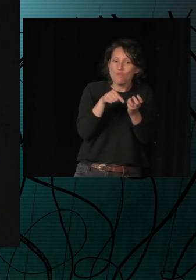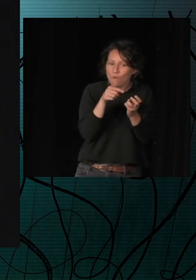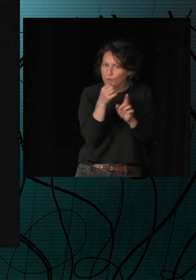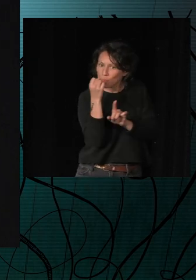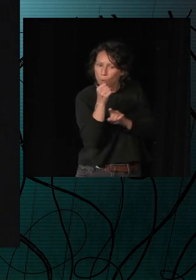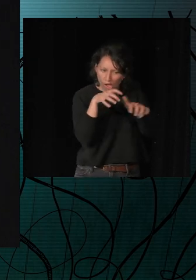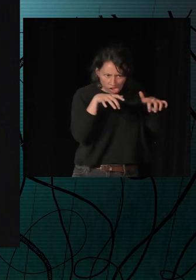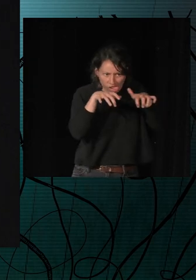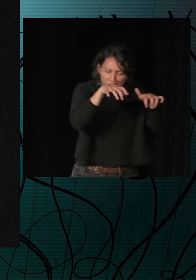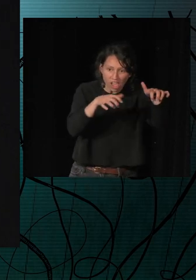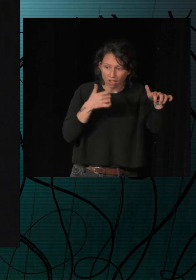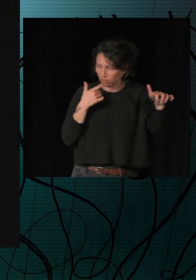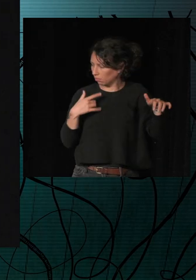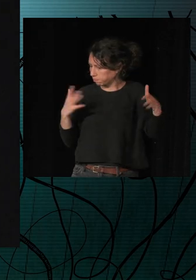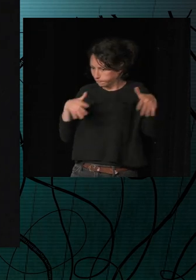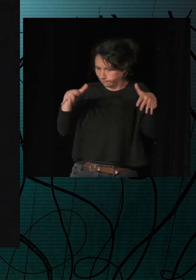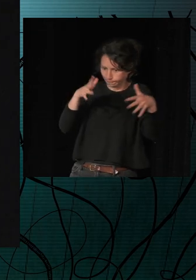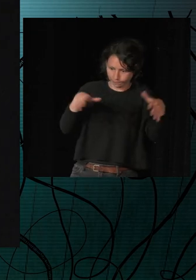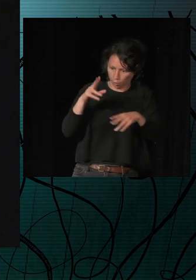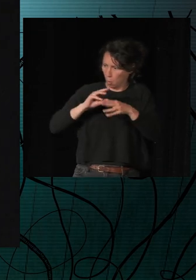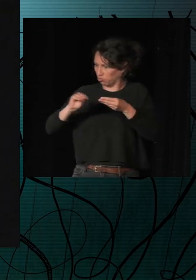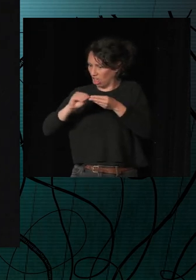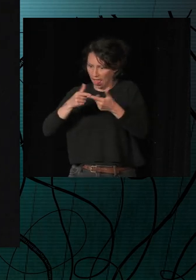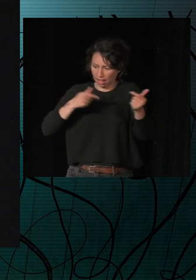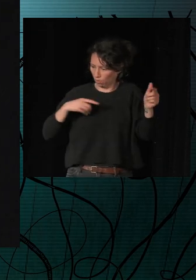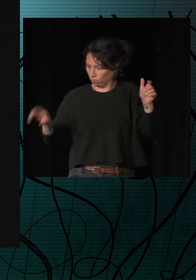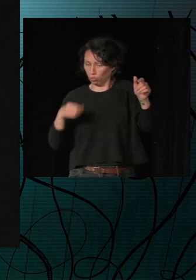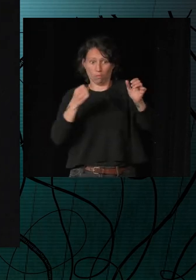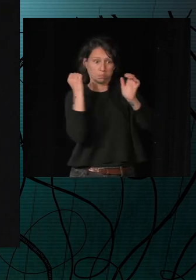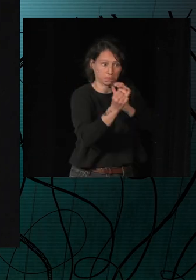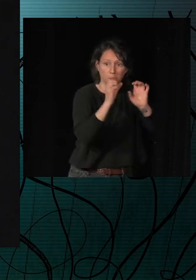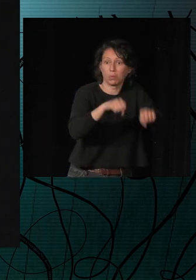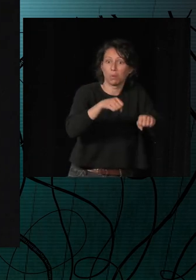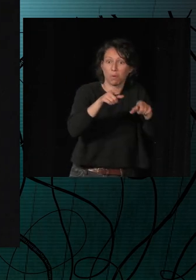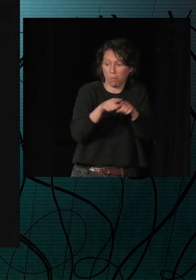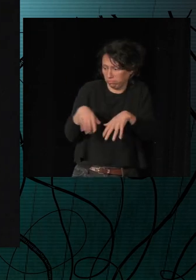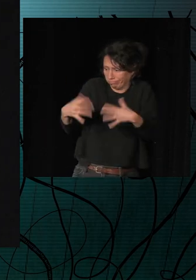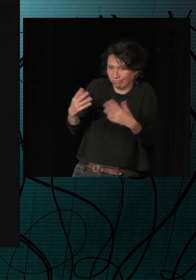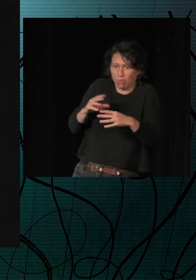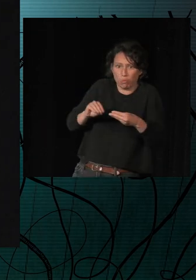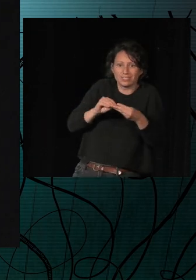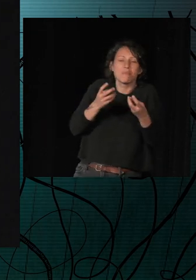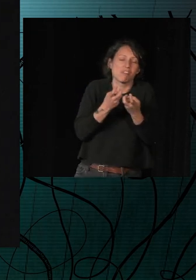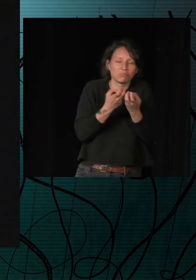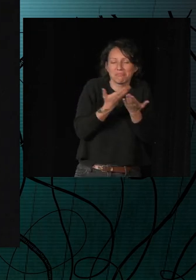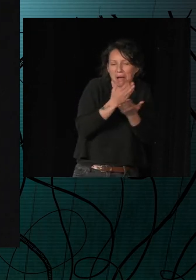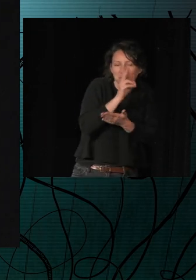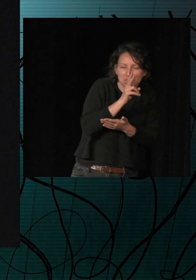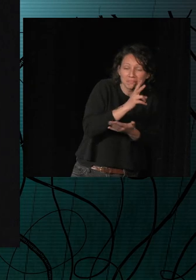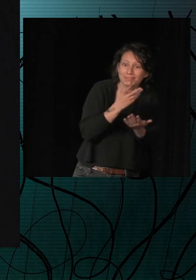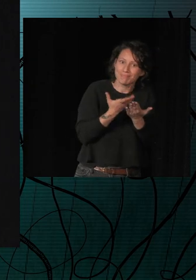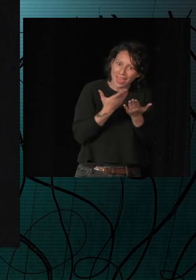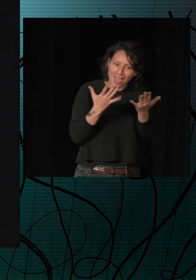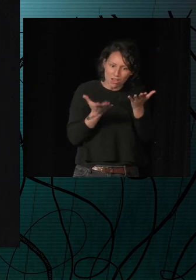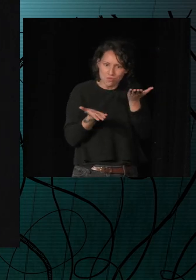un côté très comique en revanche le côté horrifique terrifiant ou quoi très peu présent à mon sens et c'est un équilibre qui est pas facile à trouver hein et